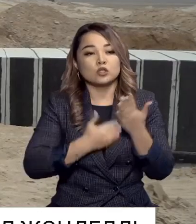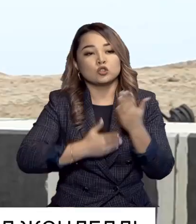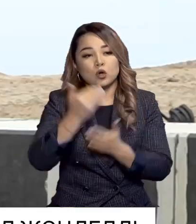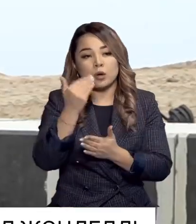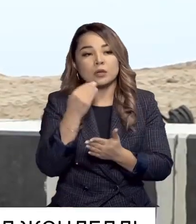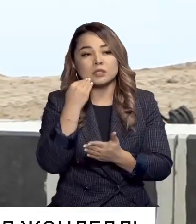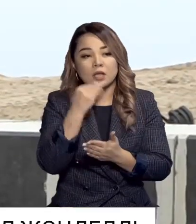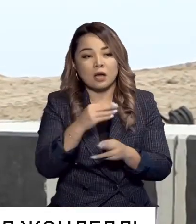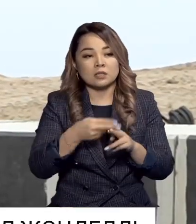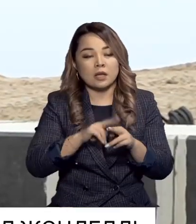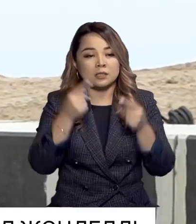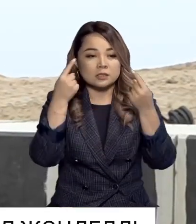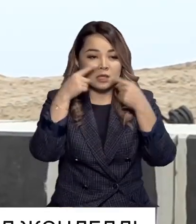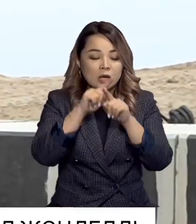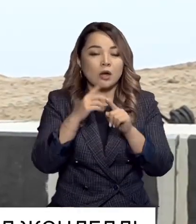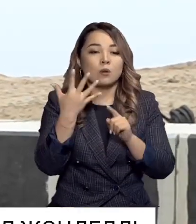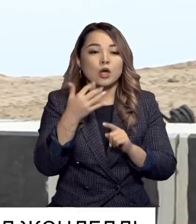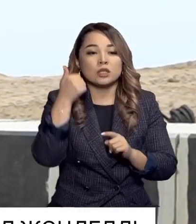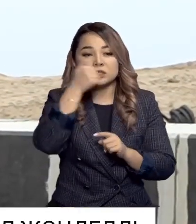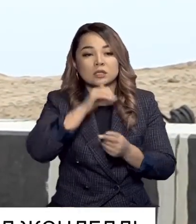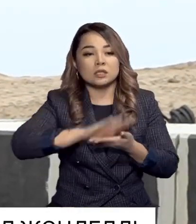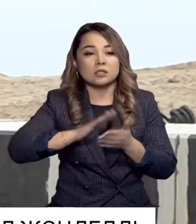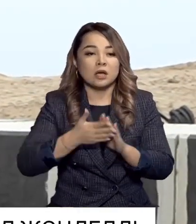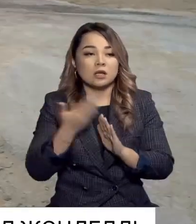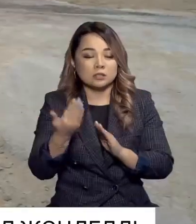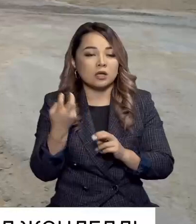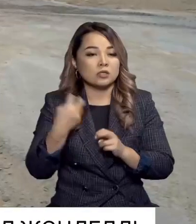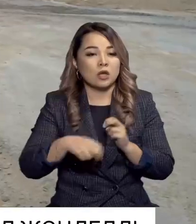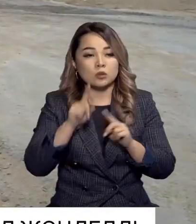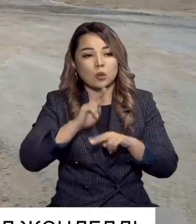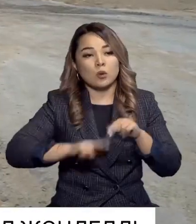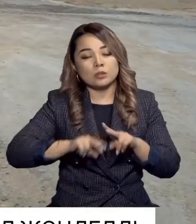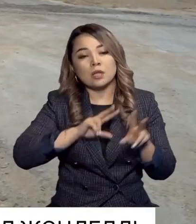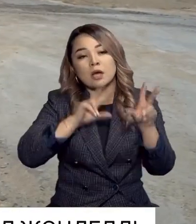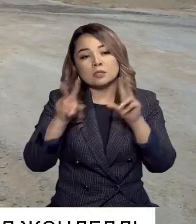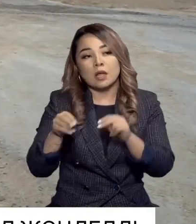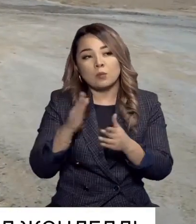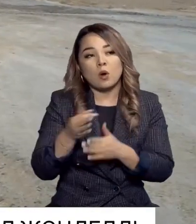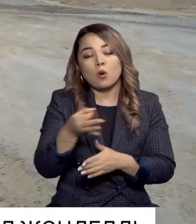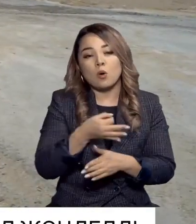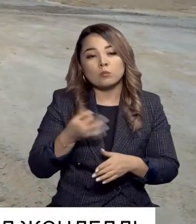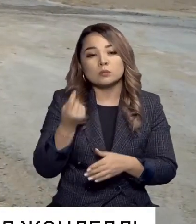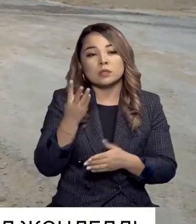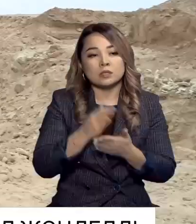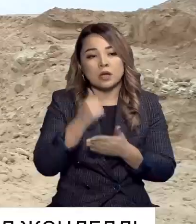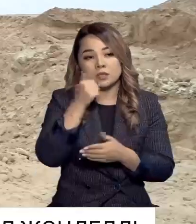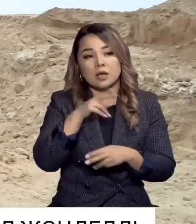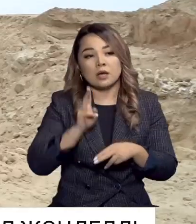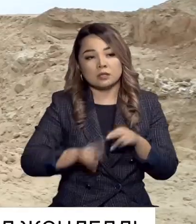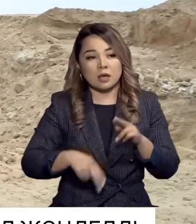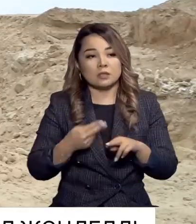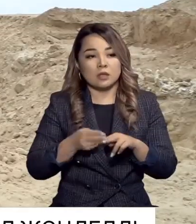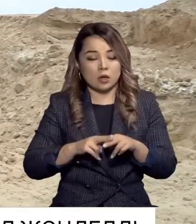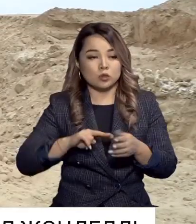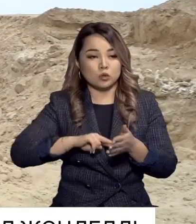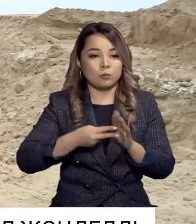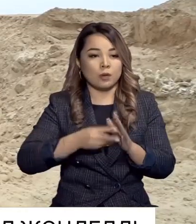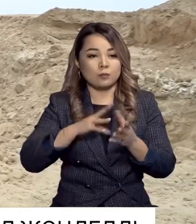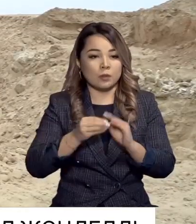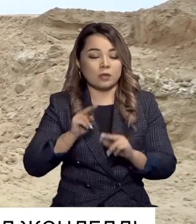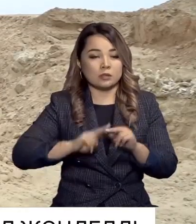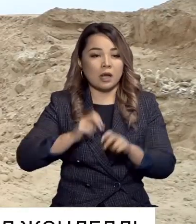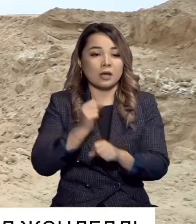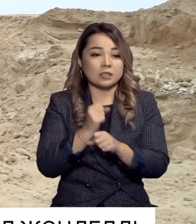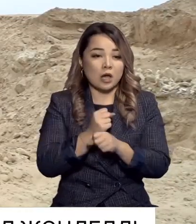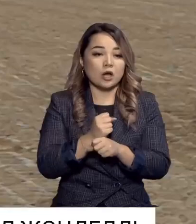Тың технологияның нәтижесінде 5 жылға дейін жол сыр бермейді, дейді құрылысшылар. Облыста бірнеше жыл бұрын аяқсыз қалған 2 жоба қайта қолға алынды.